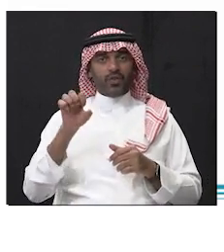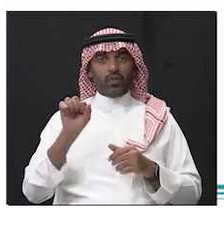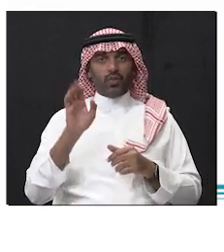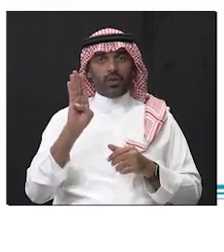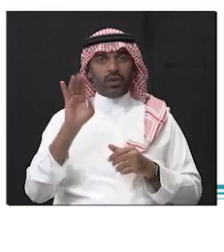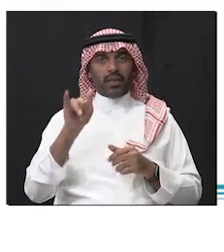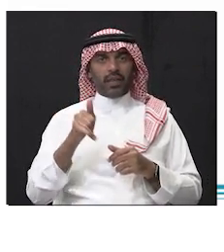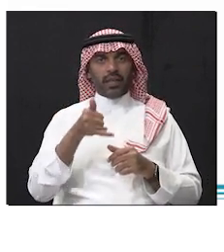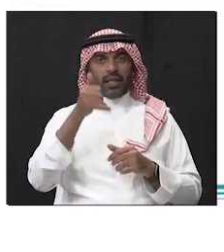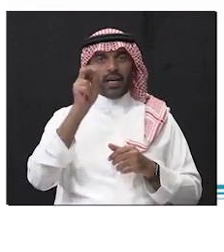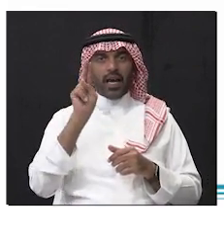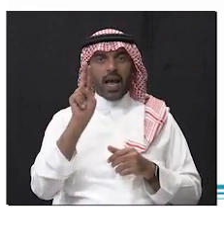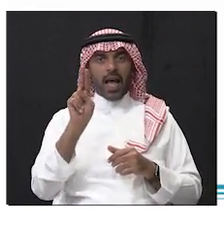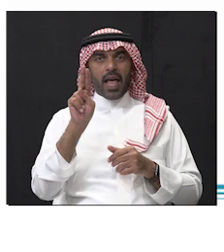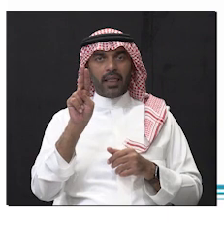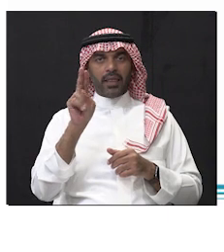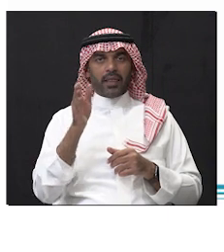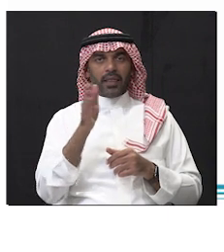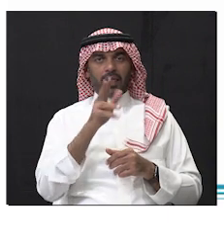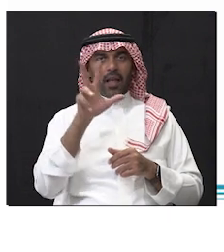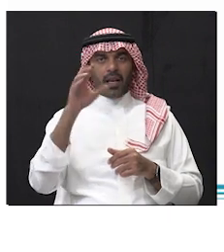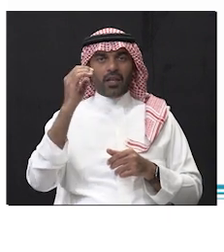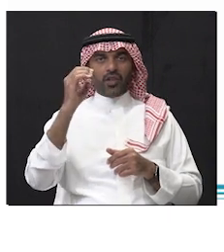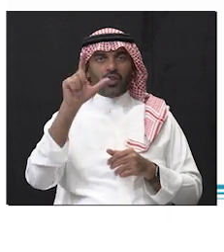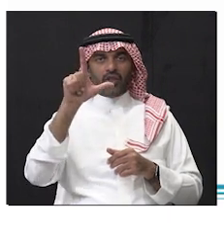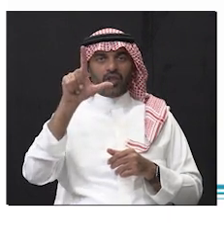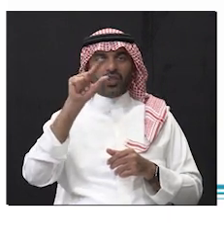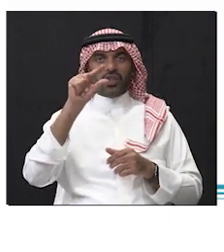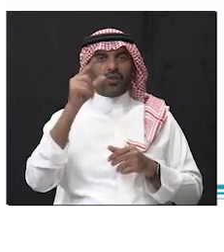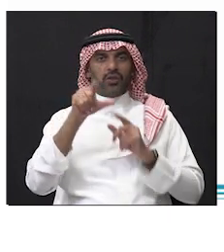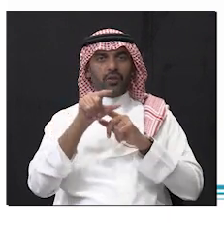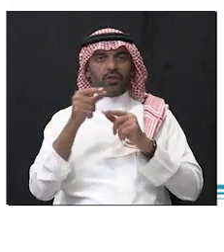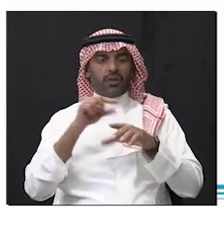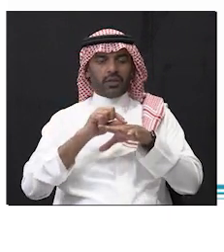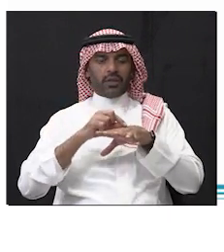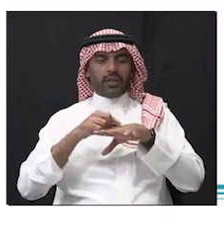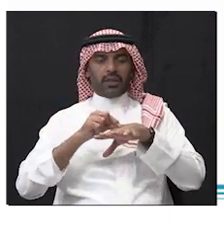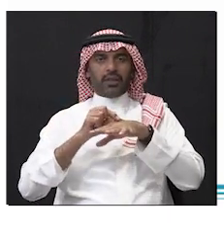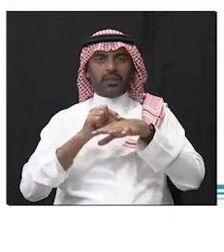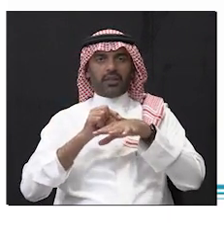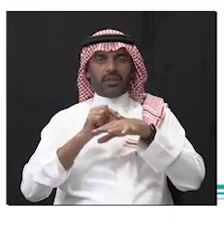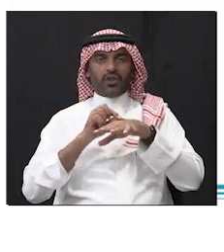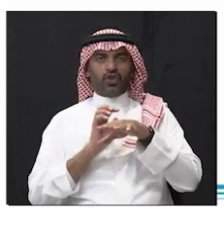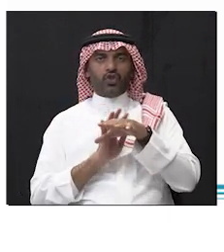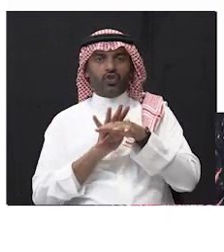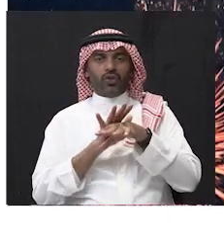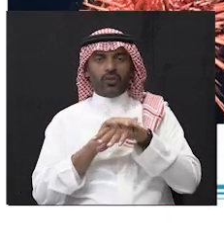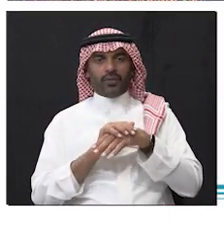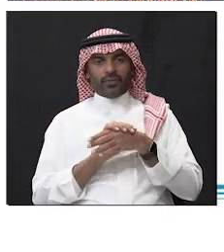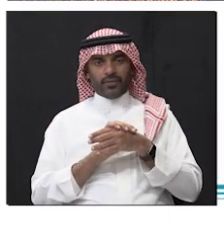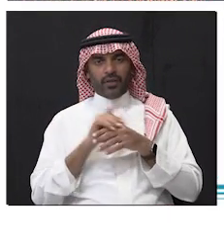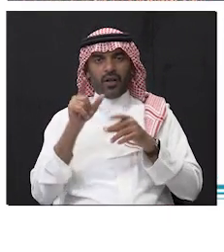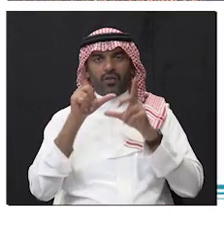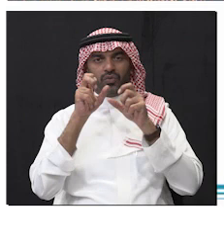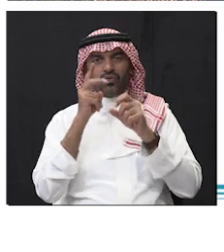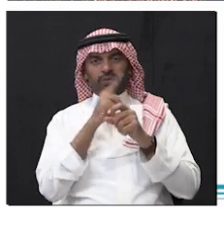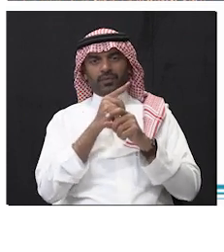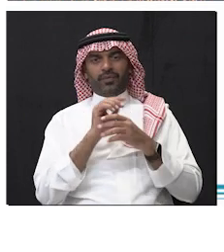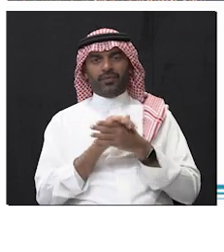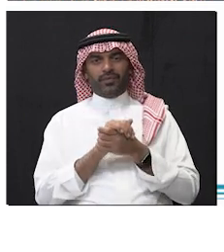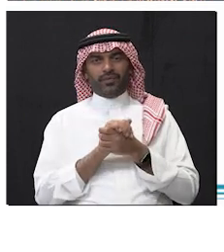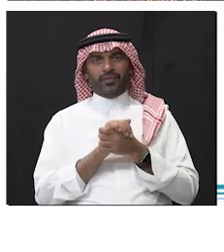بهذا الاسم، شوكيات الجلد. أحسنتم. يوجد لديها أشواك ذات أطوال